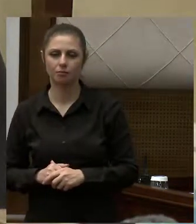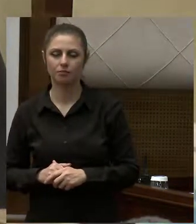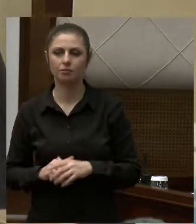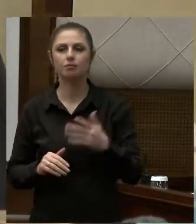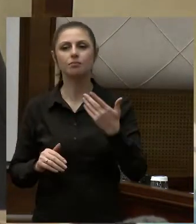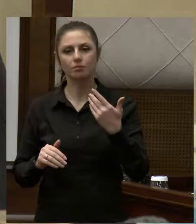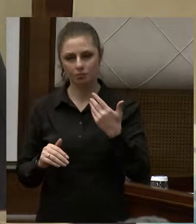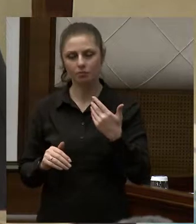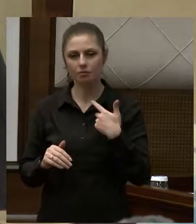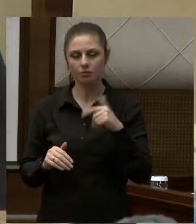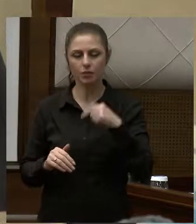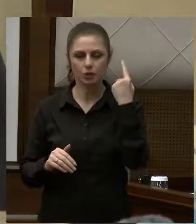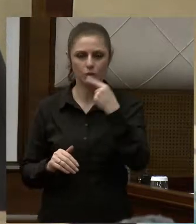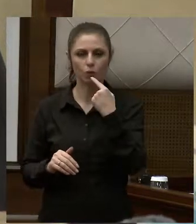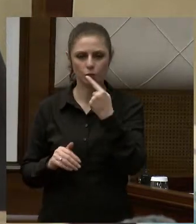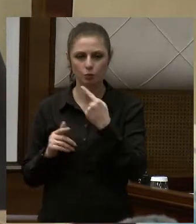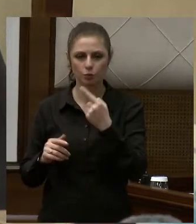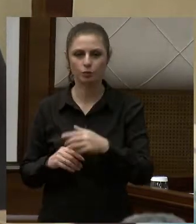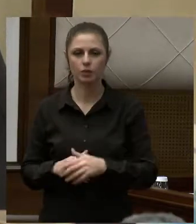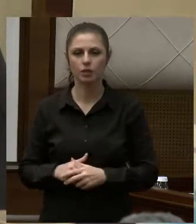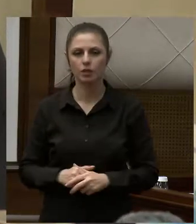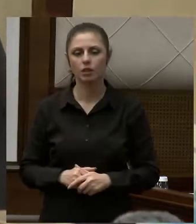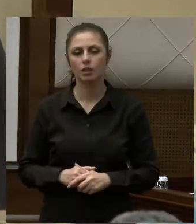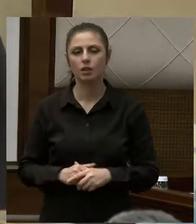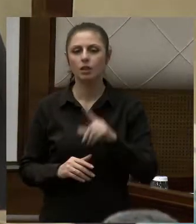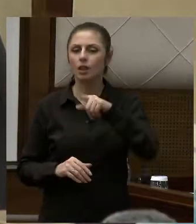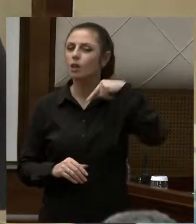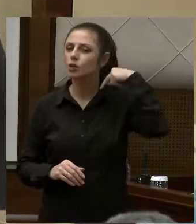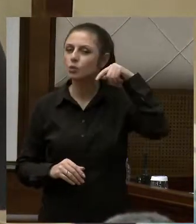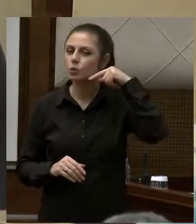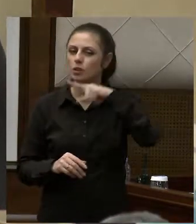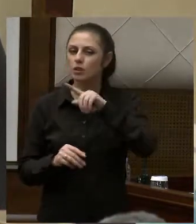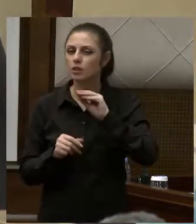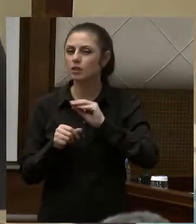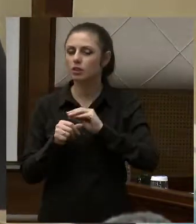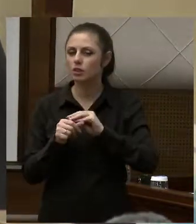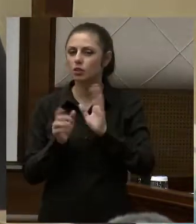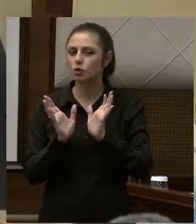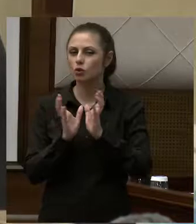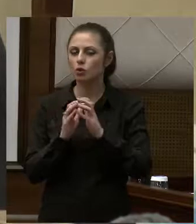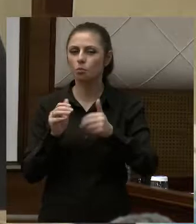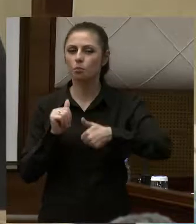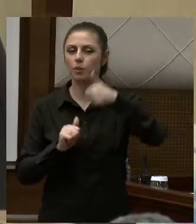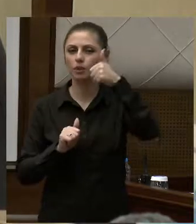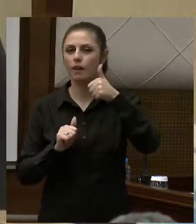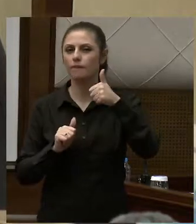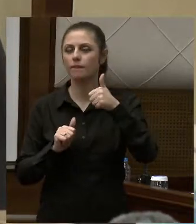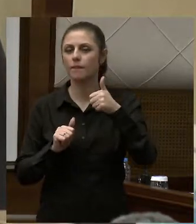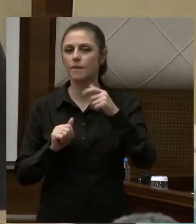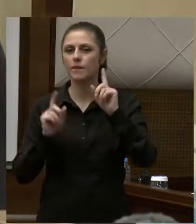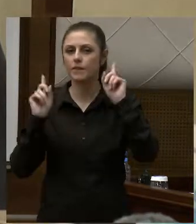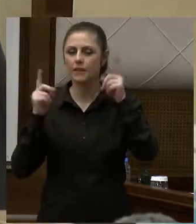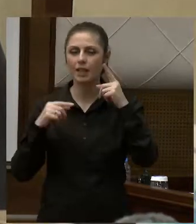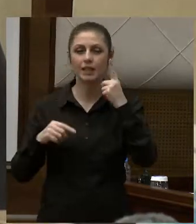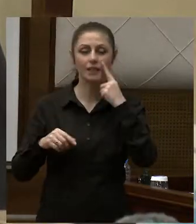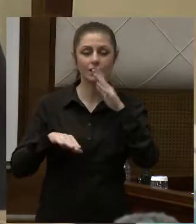ben de söz almış bulunmaktayım. Tabii buyurun. Burada özellikle Suriye ile ilgili konularda Sayın Grup Başkan Vekilimiz hükümetin yaptığı